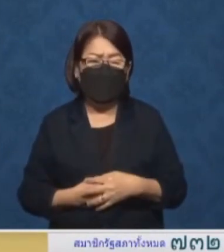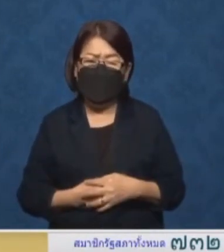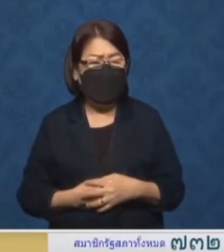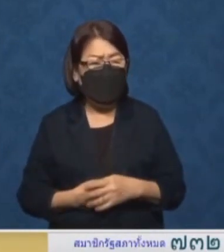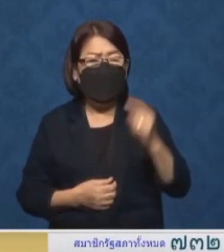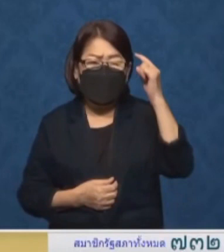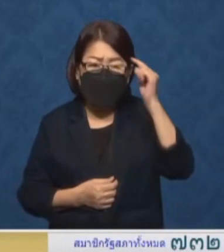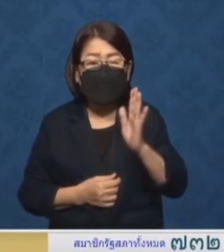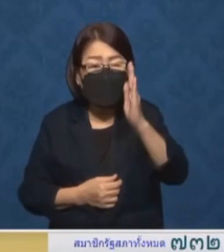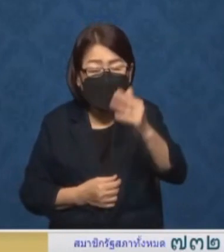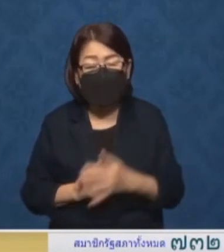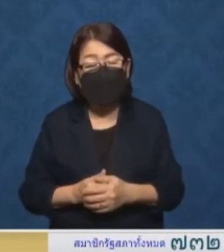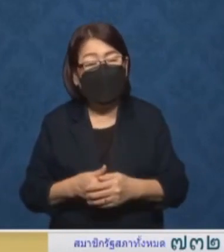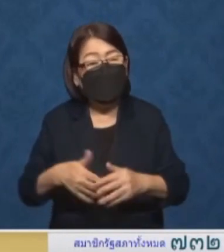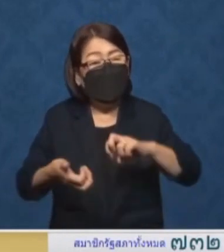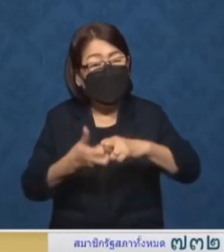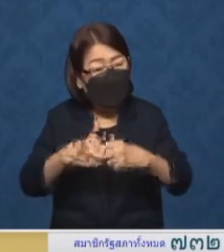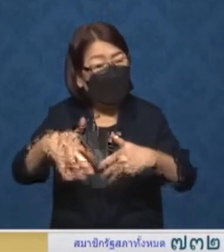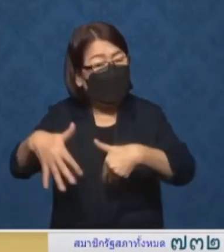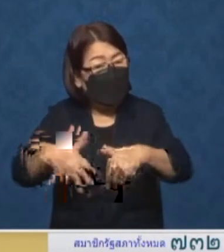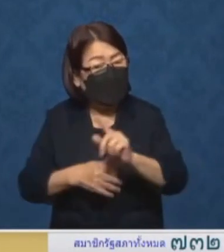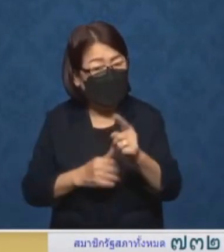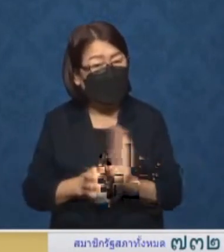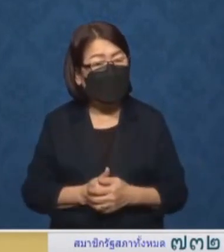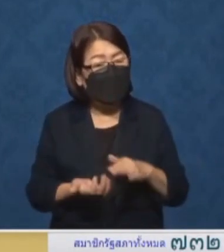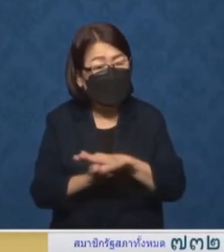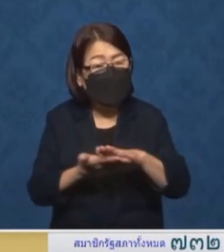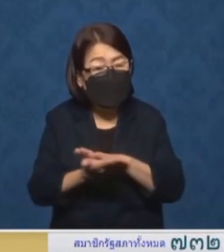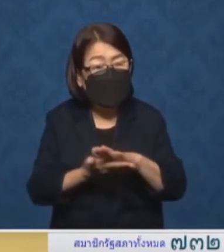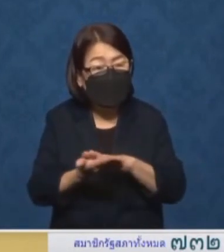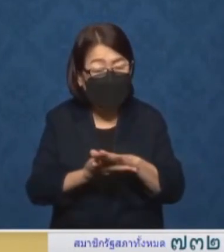ชน์เท่านั้นเองครับที่ต้องมายืนอภิปรายความจริงก็ขออนุญาตเวล